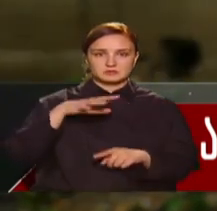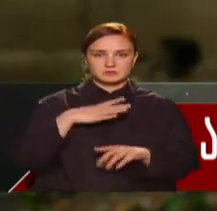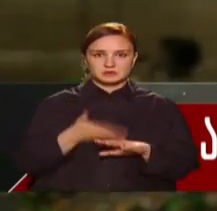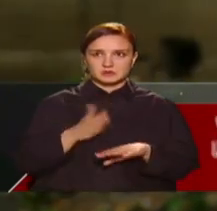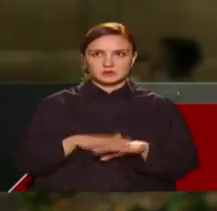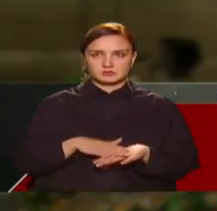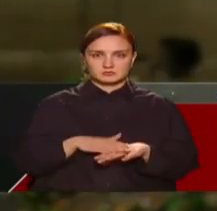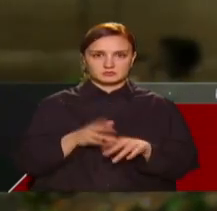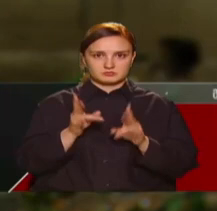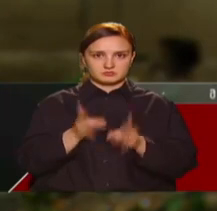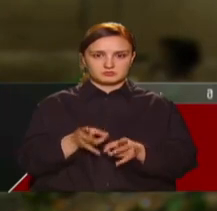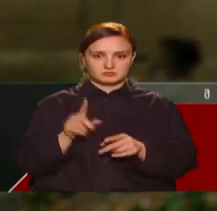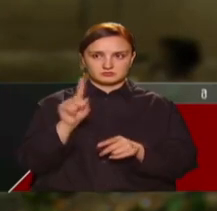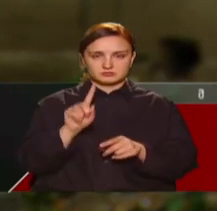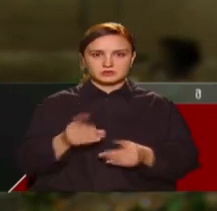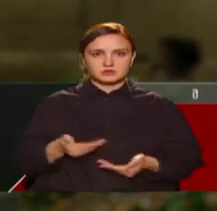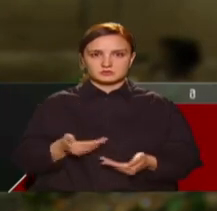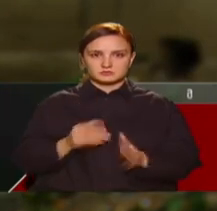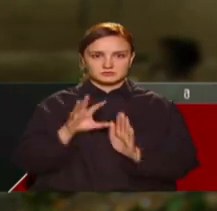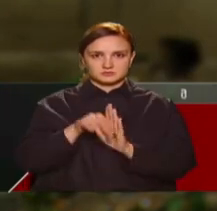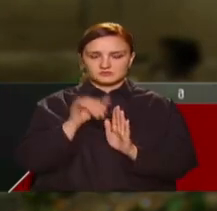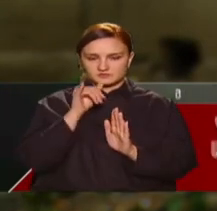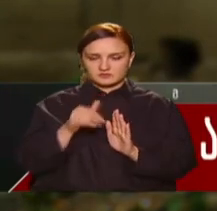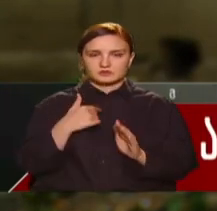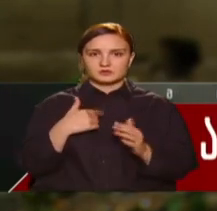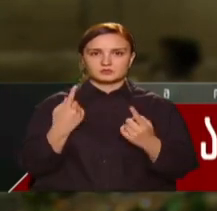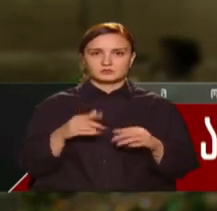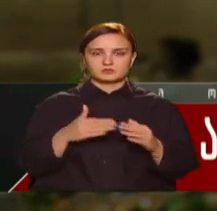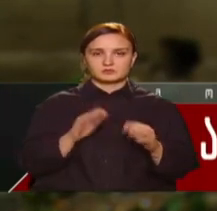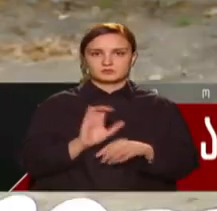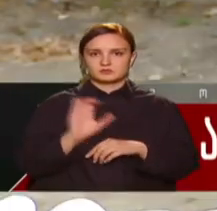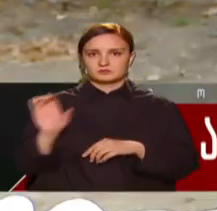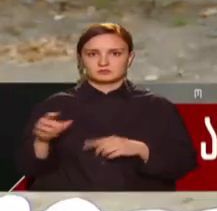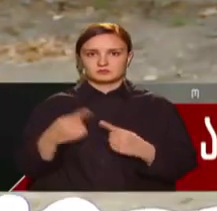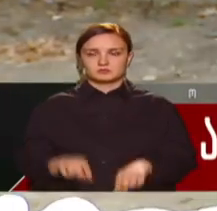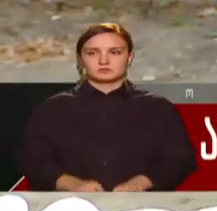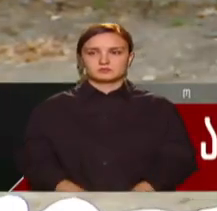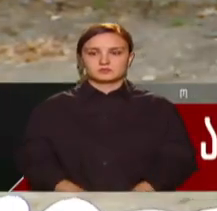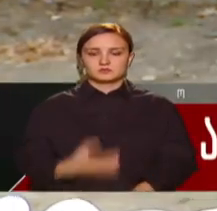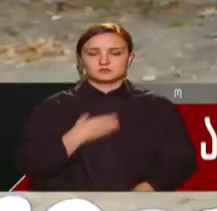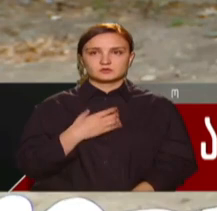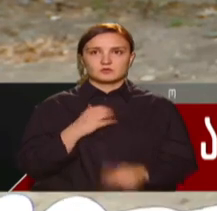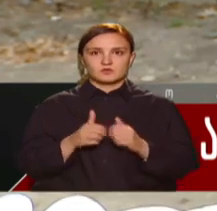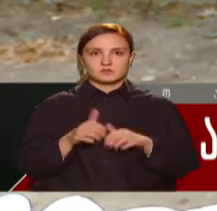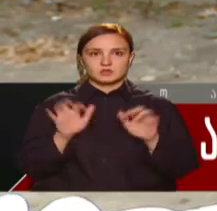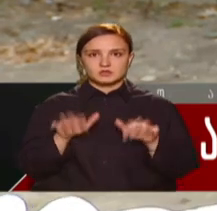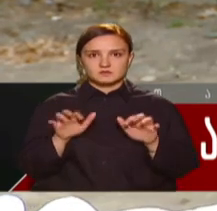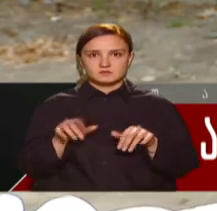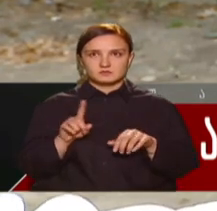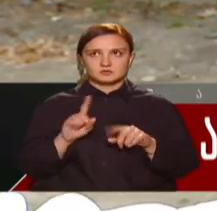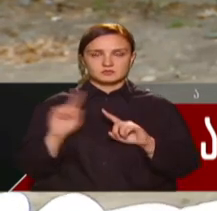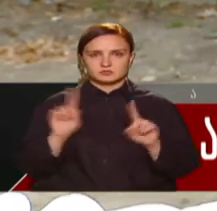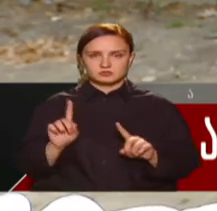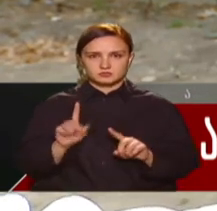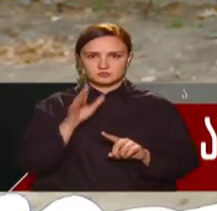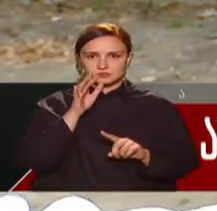ვარიული და საცხოვრებლად უვარგისი, გამოგვასახლეს სასწრაფო წესით. გვეშინო და ყოველი წვიმის, ყოველი